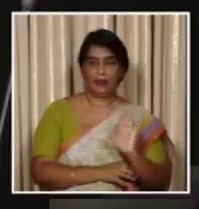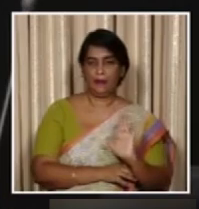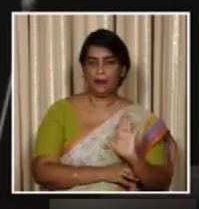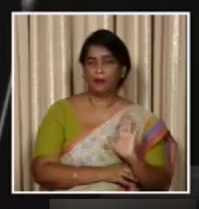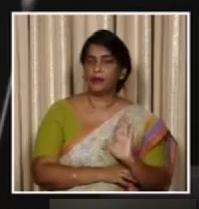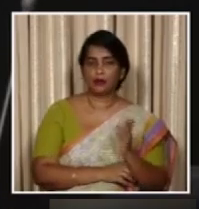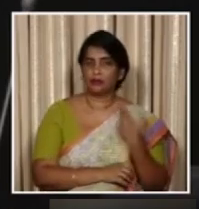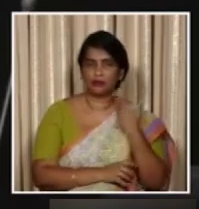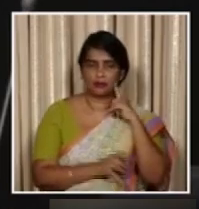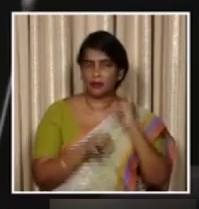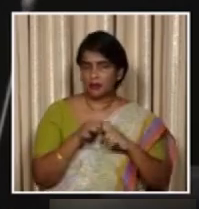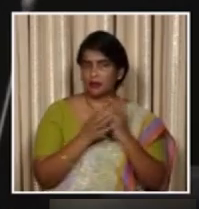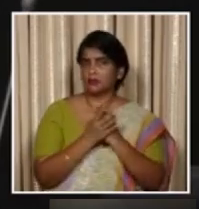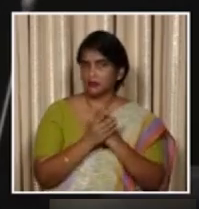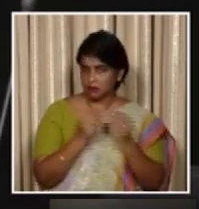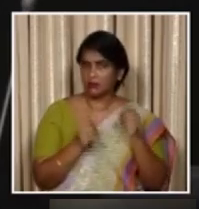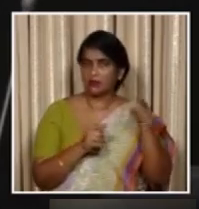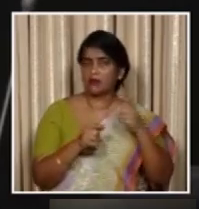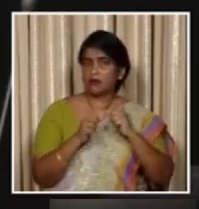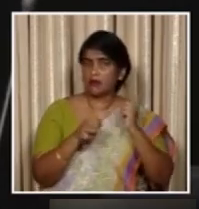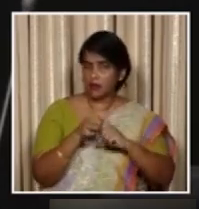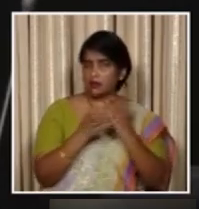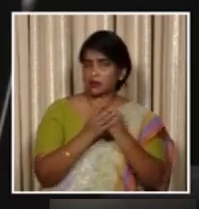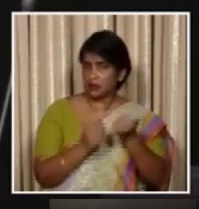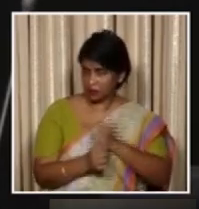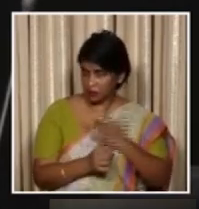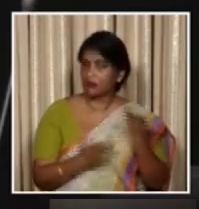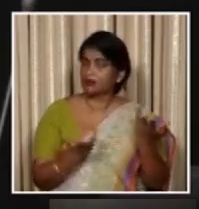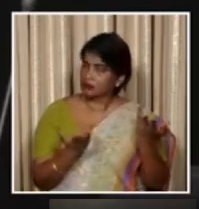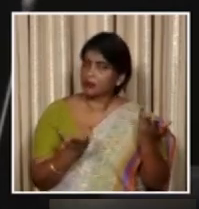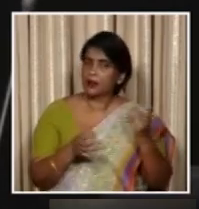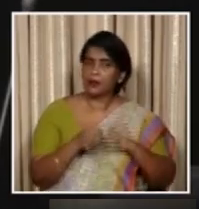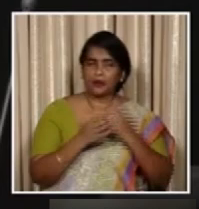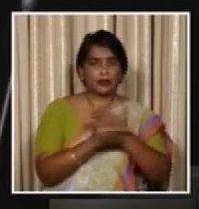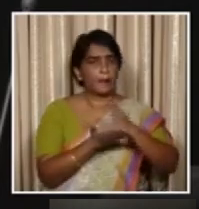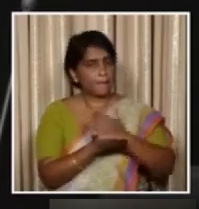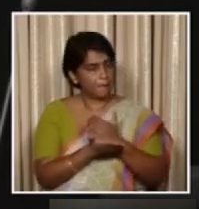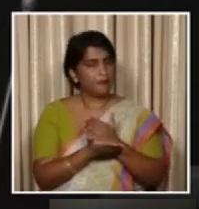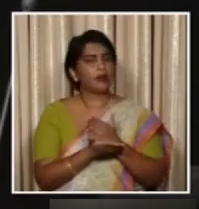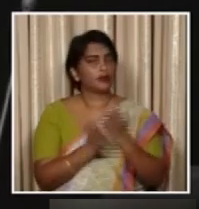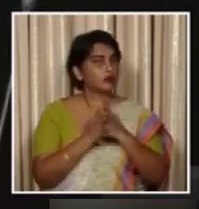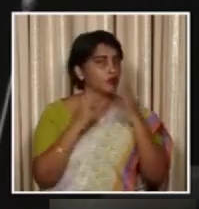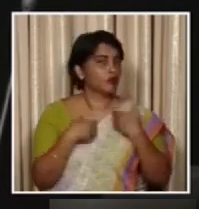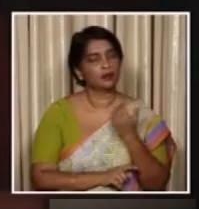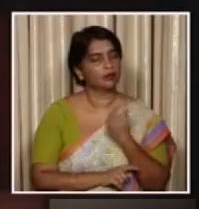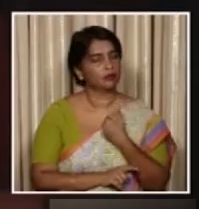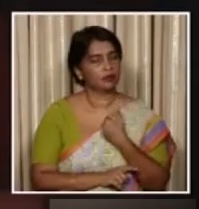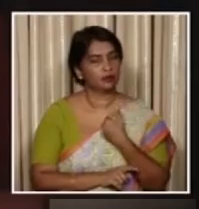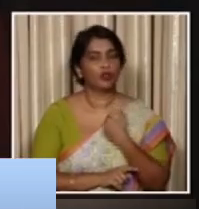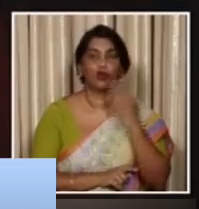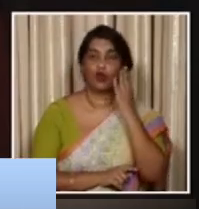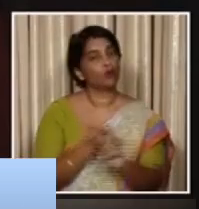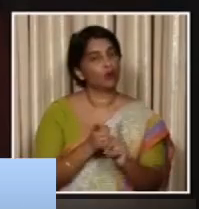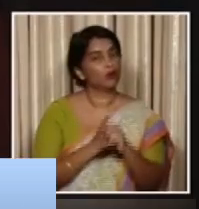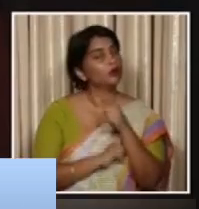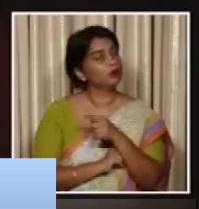ඉතින් මත් දන්නේ අපි ප්‍රශ්න විසඳන්නේ යද්දී ඒ ප්‍රශ්නේ විසඳනවට කැමති නැද්ද දන්නෙත් නෑ. ඒ විසඳන ප්‍රශ්නේ බෙදා ගන්න ගොඩක් අය උත්සාහ කරනවා. රුසියාවට